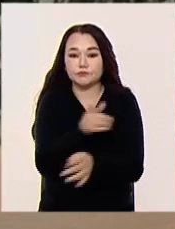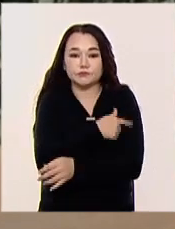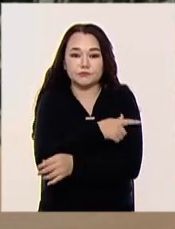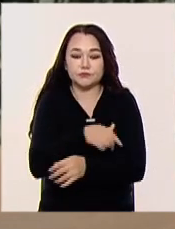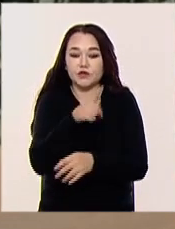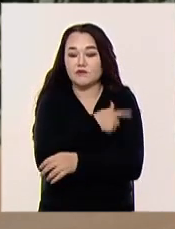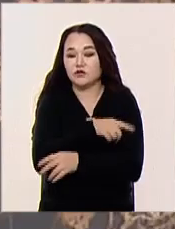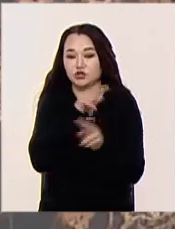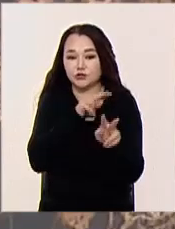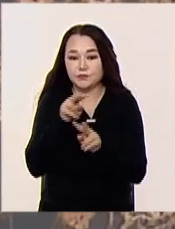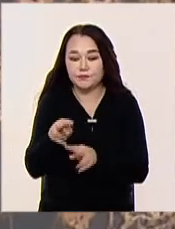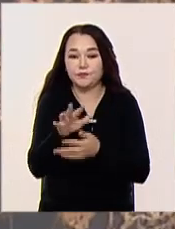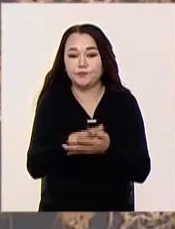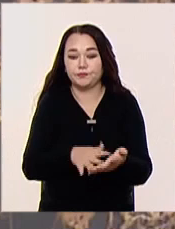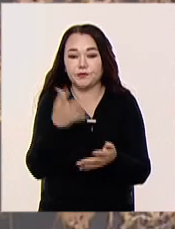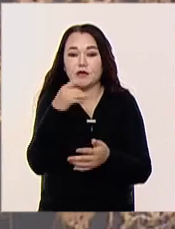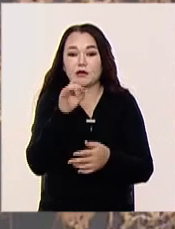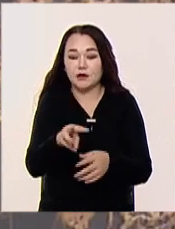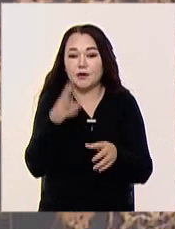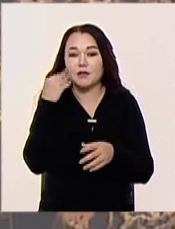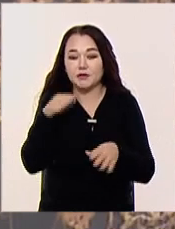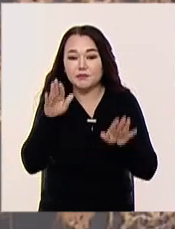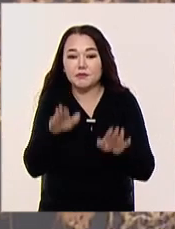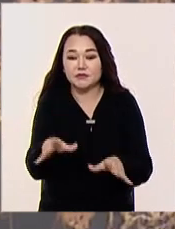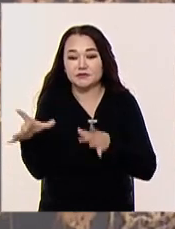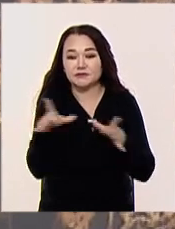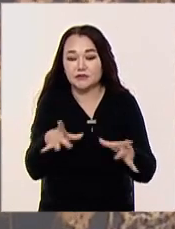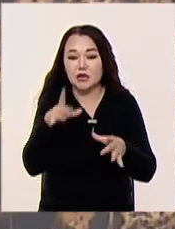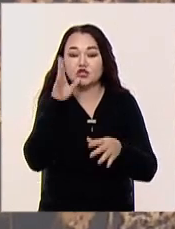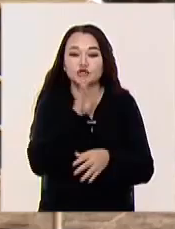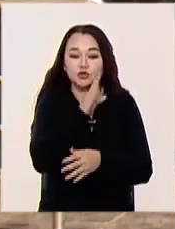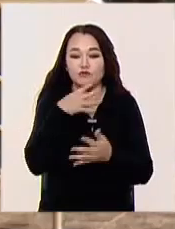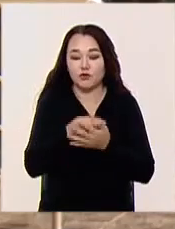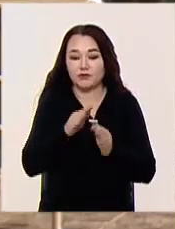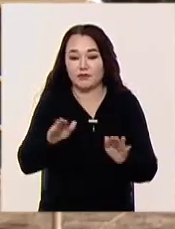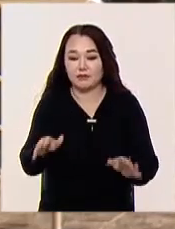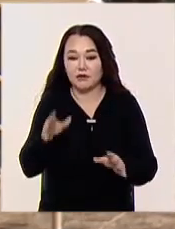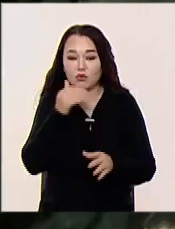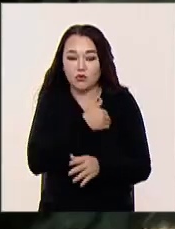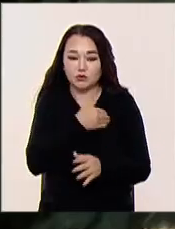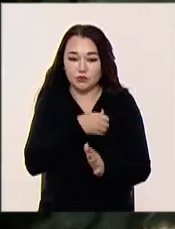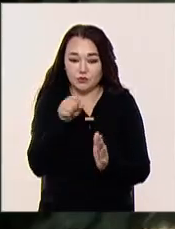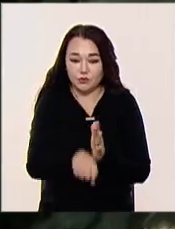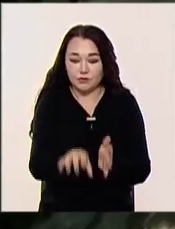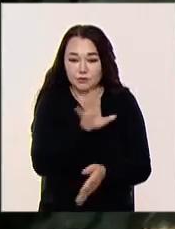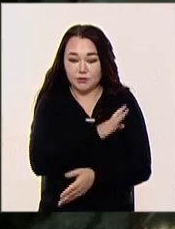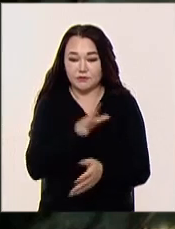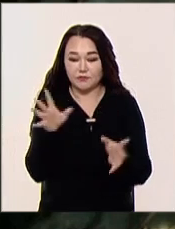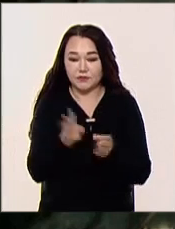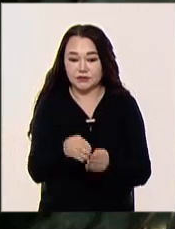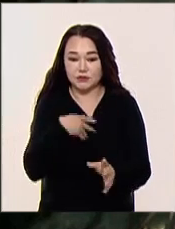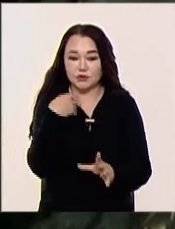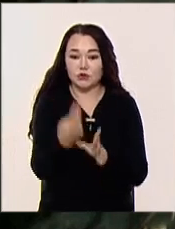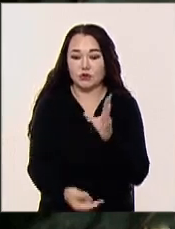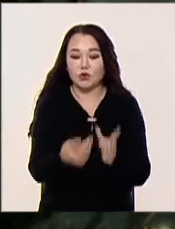дәрігерлердің бақылауында. Алматының Сайран көліне 3 баласын батырмақ болған әйелдің әрекеті де қоғам назарын аударды. Балалармен бірге батып кеткім